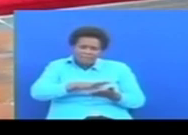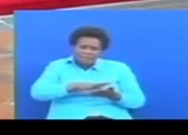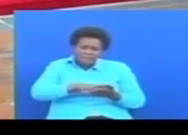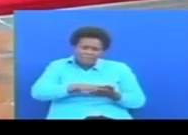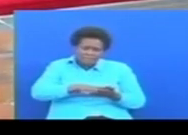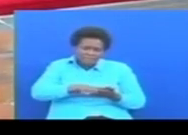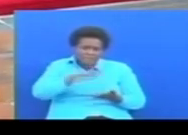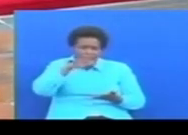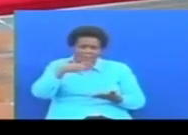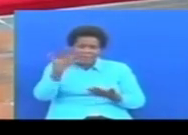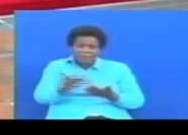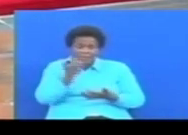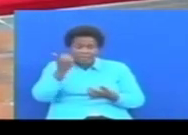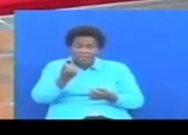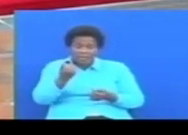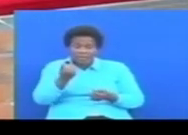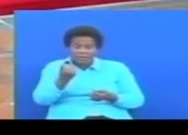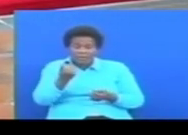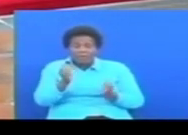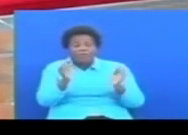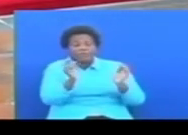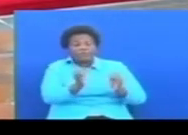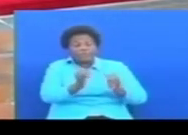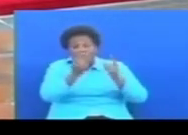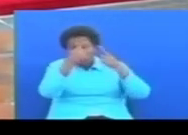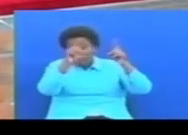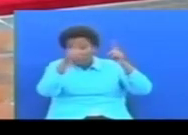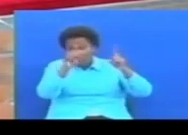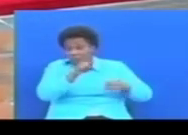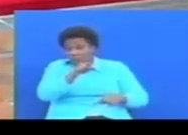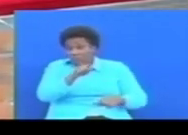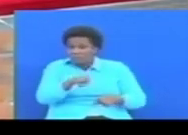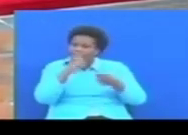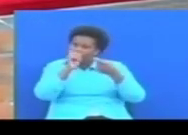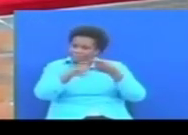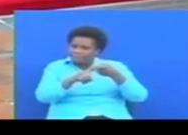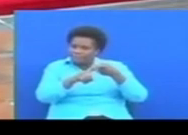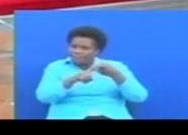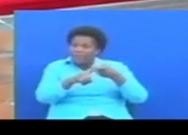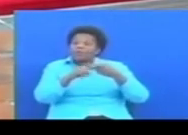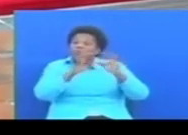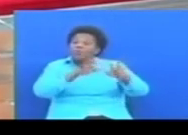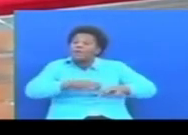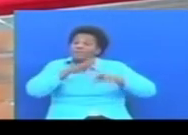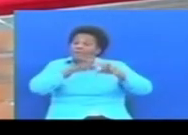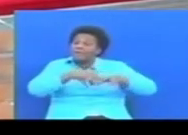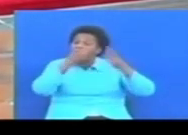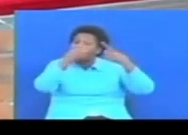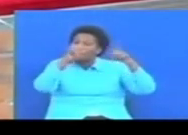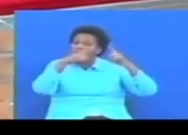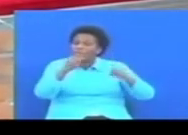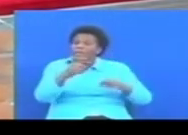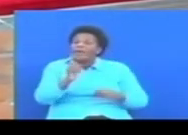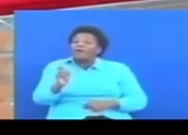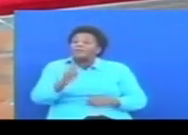manufaa yanayopatikana kutokana na uhifadhi wa msitu huo ni makazi ya wanyamapori aina tofauti wakiwemo